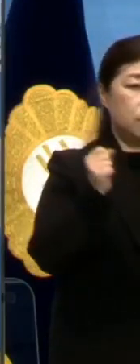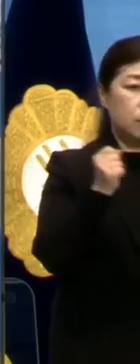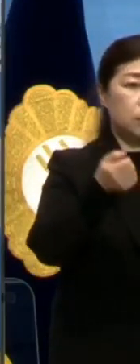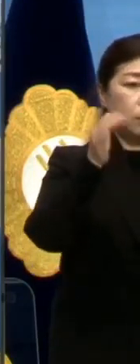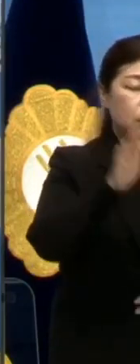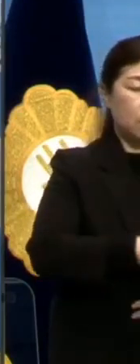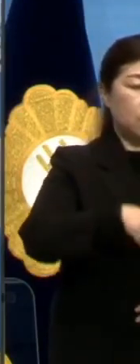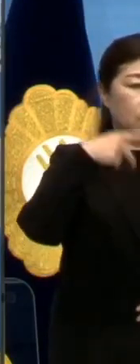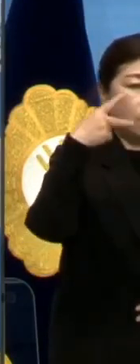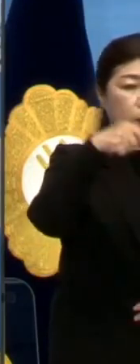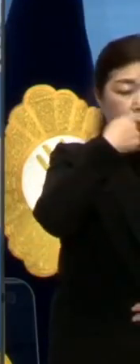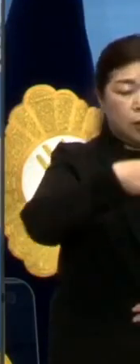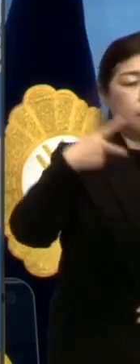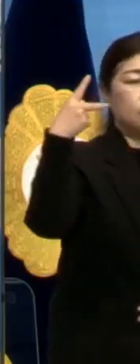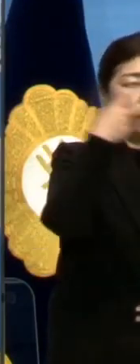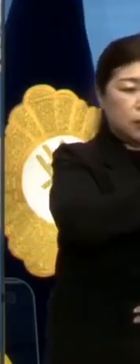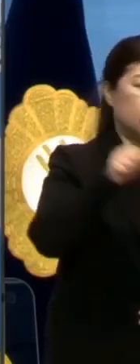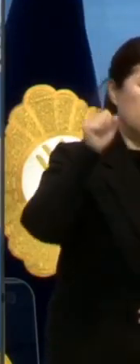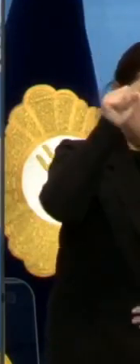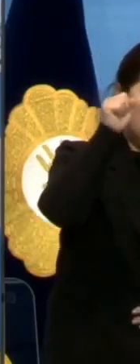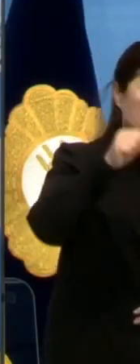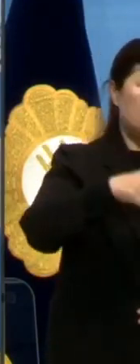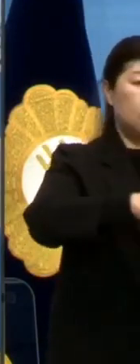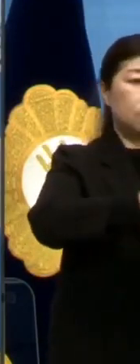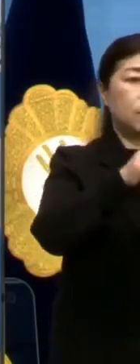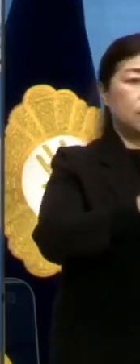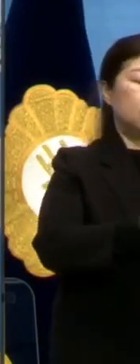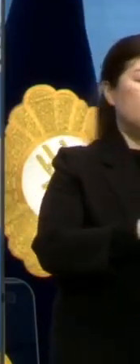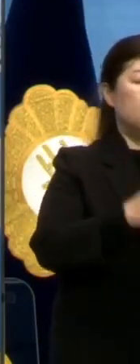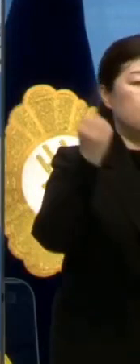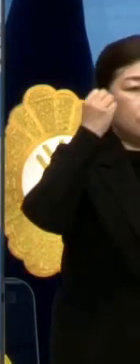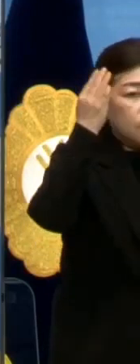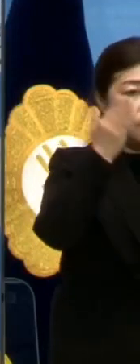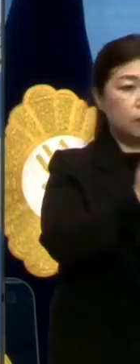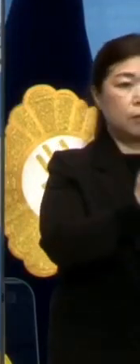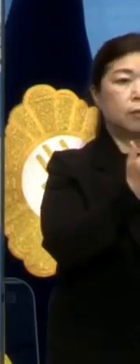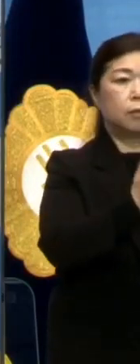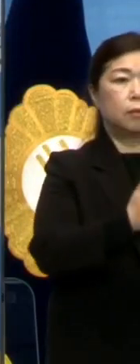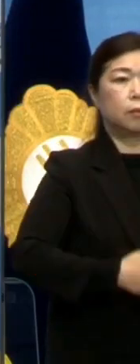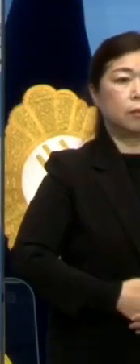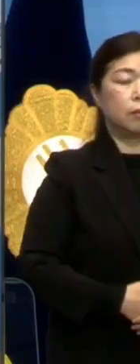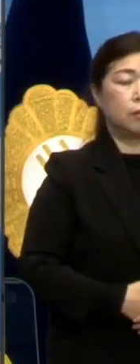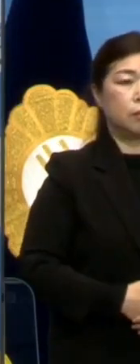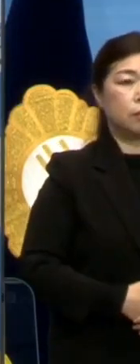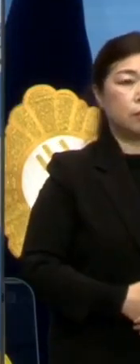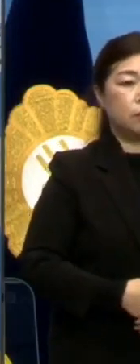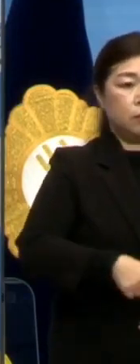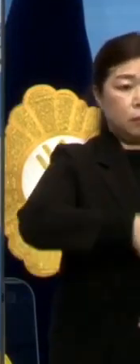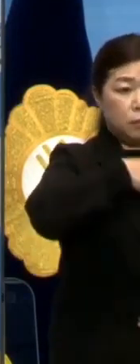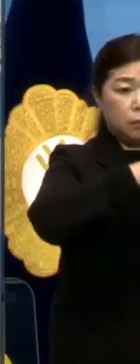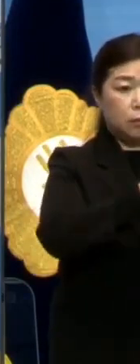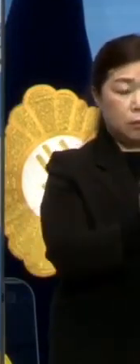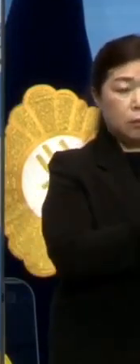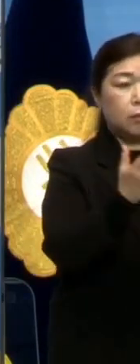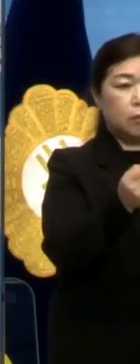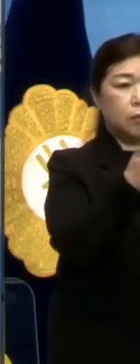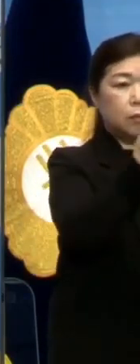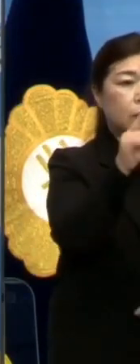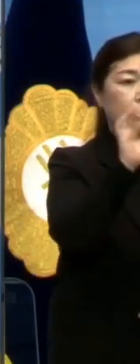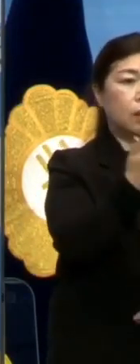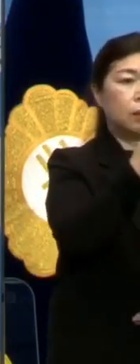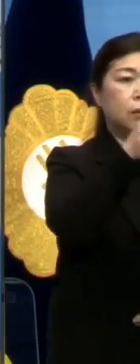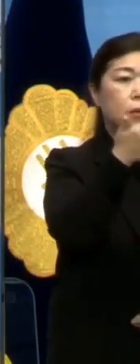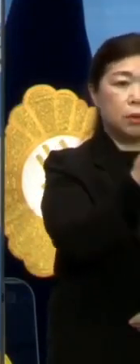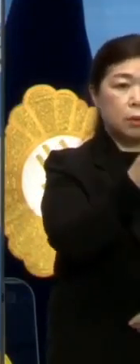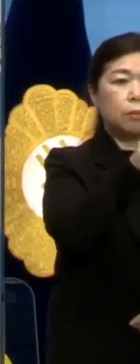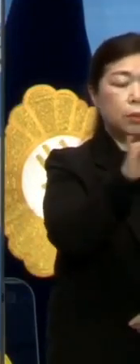추위에도 곡기를 끄는 유가족들의 절절한 마음을 결코 외면해서는 안 됩니다. 정의당 역시 강은미 원내대표에